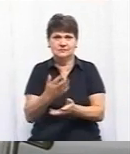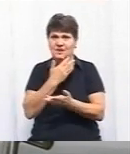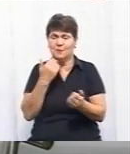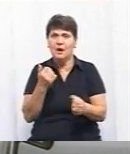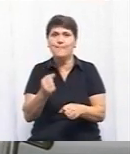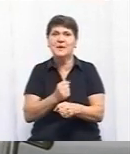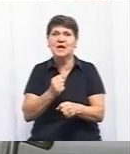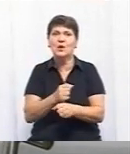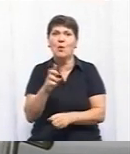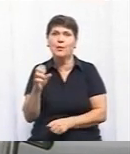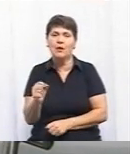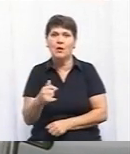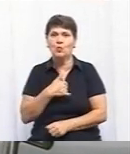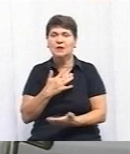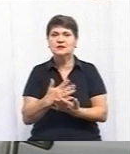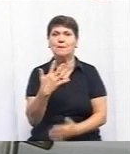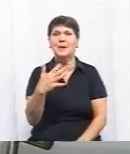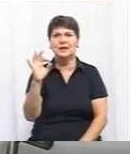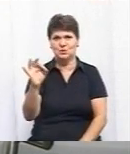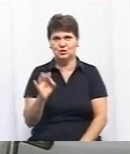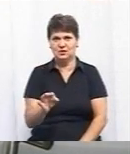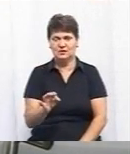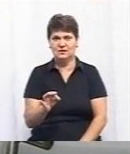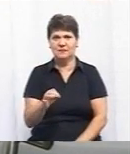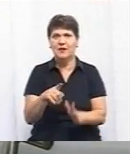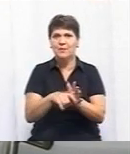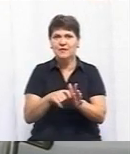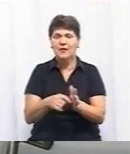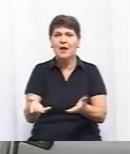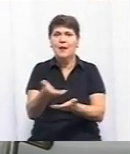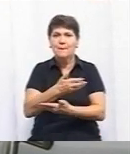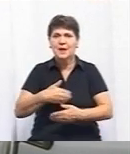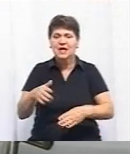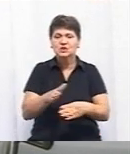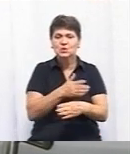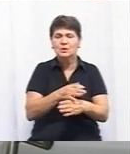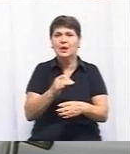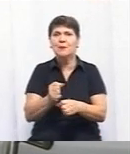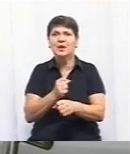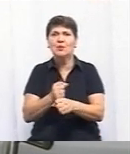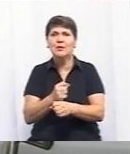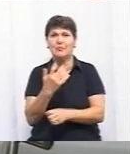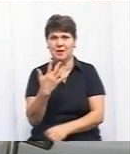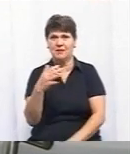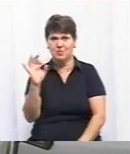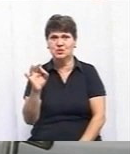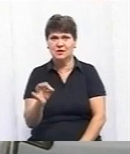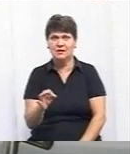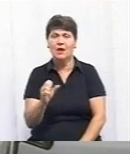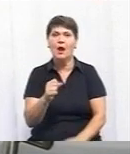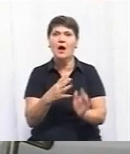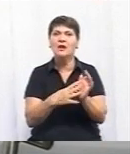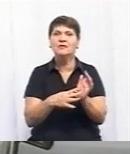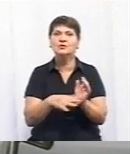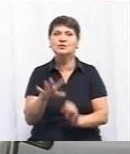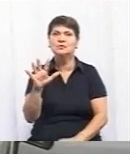от 5% прийнято, що ми нібито 5% відходів, ми сортуємо і переробляємо. Це всього лише 5%, а